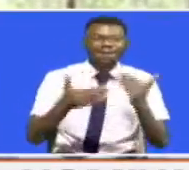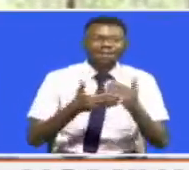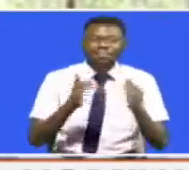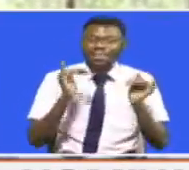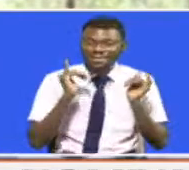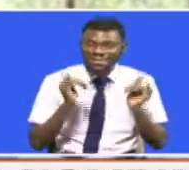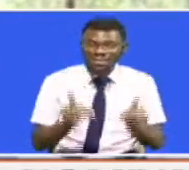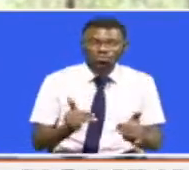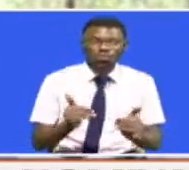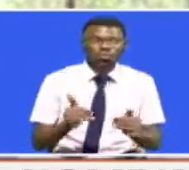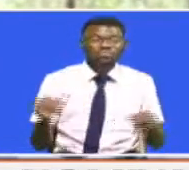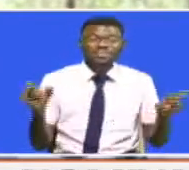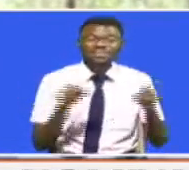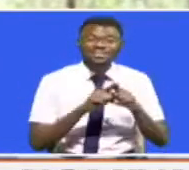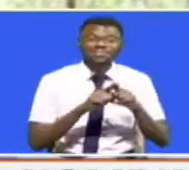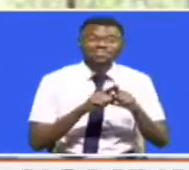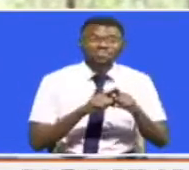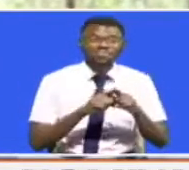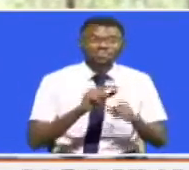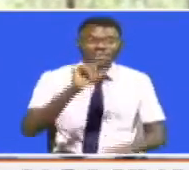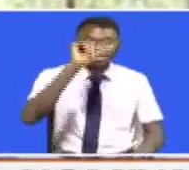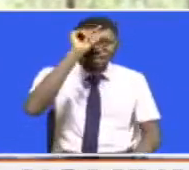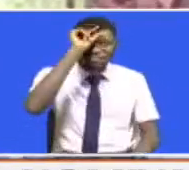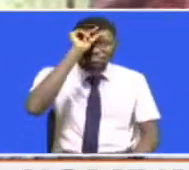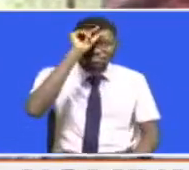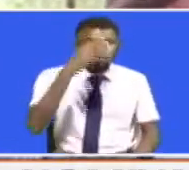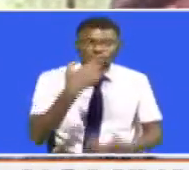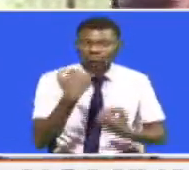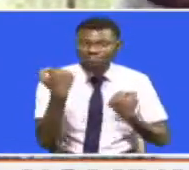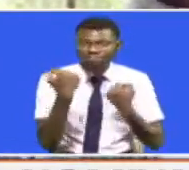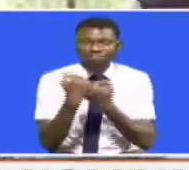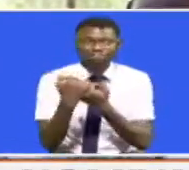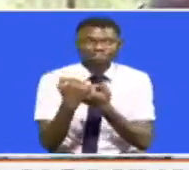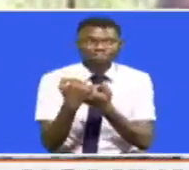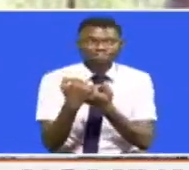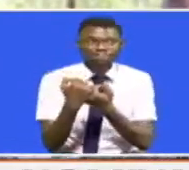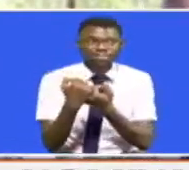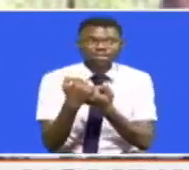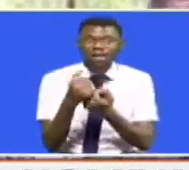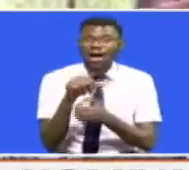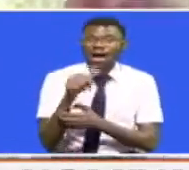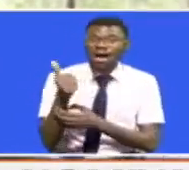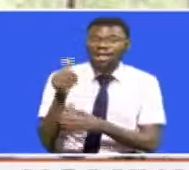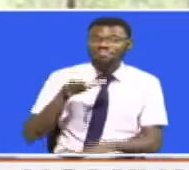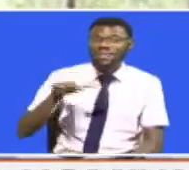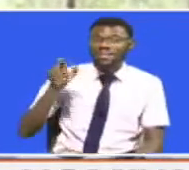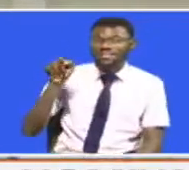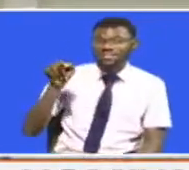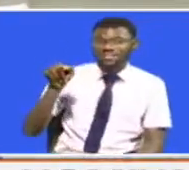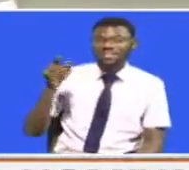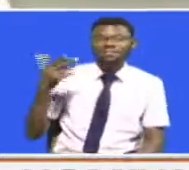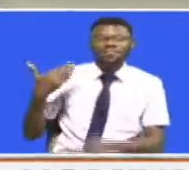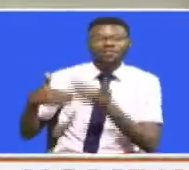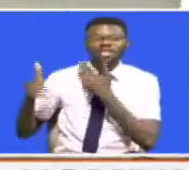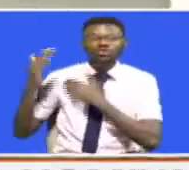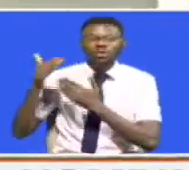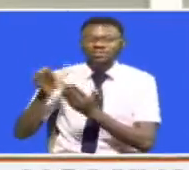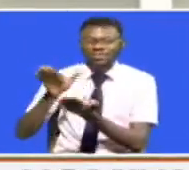have also sought support from the government to have the mausoleum rebuilt.